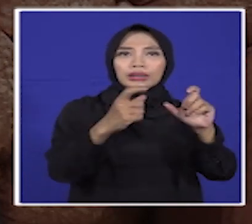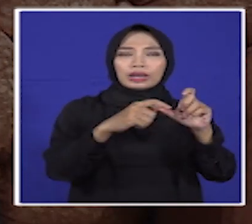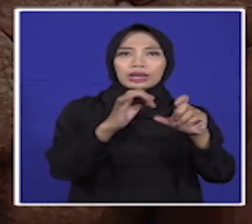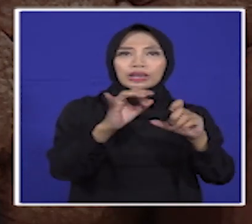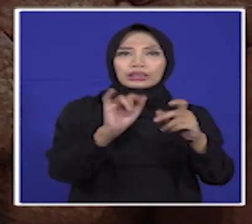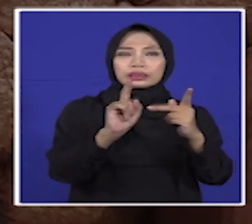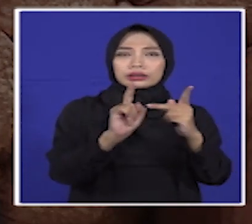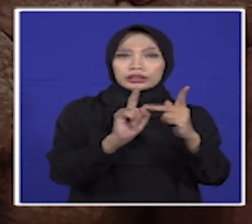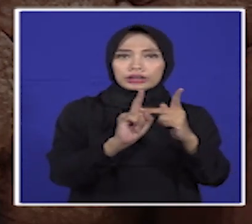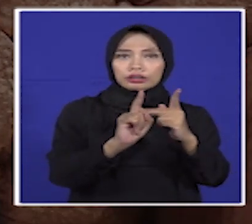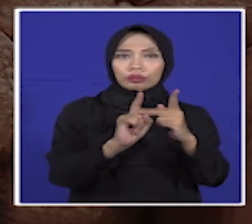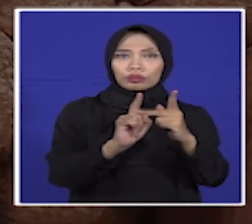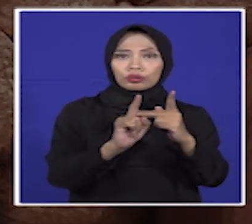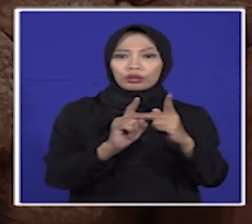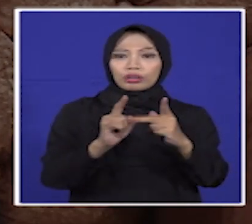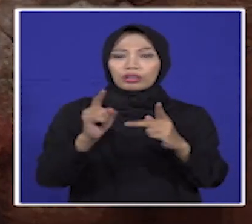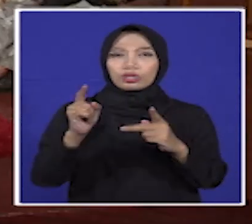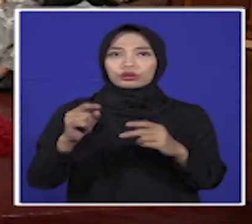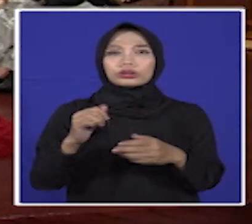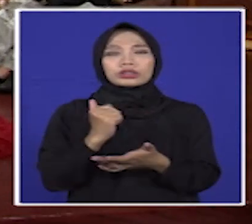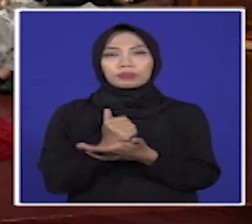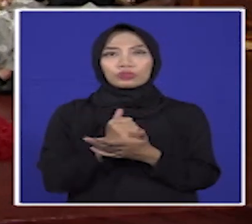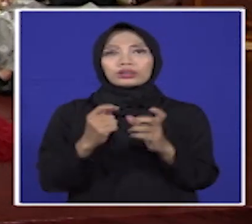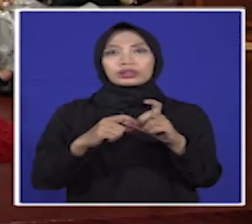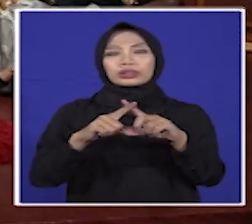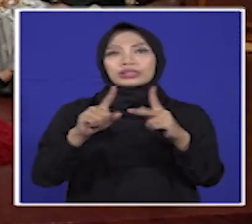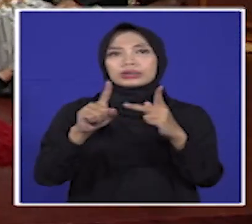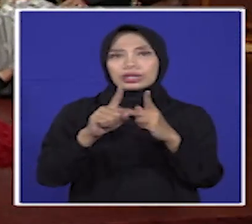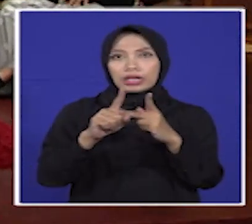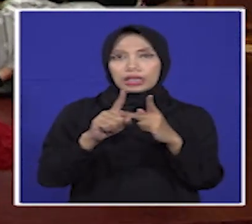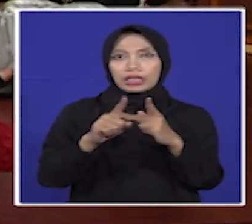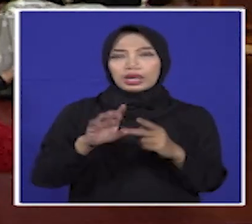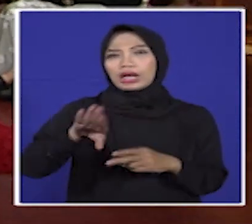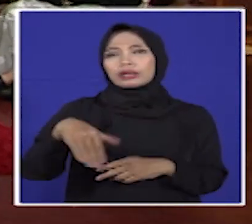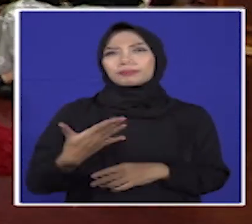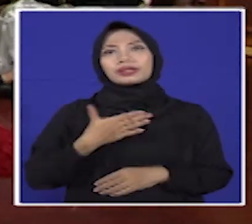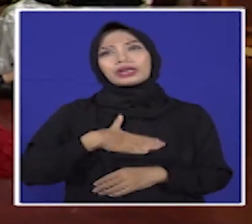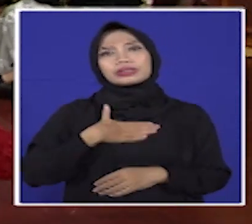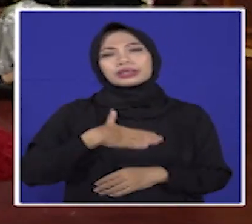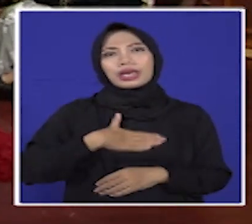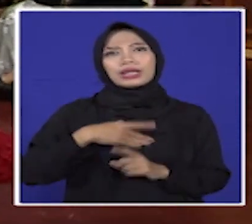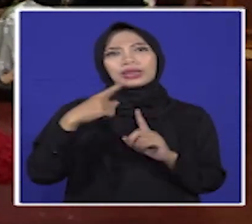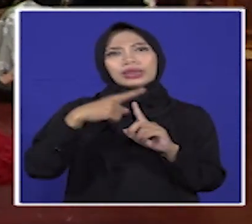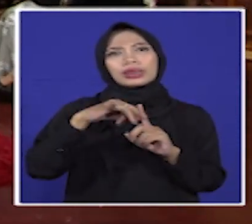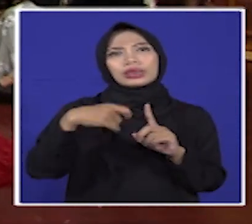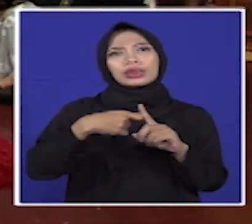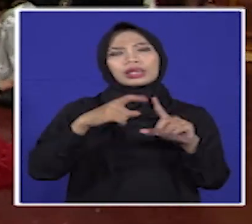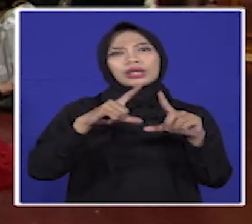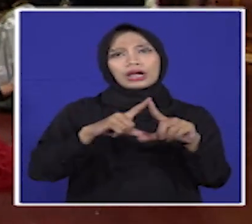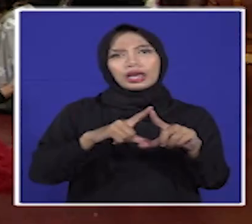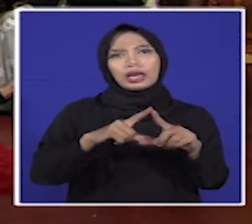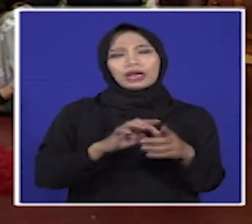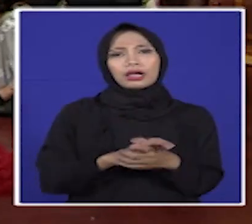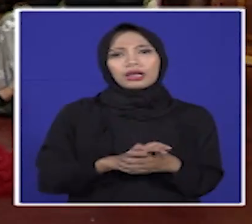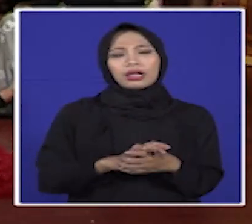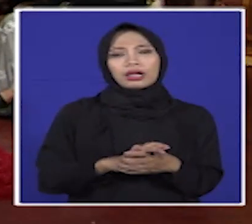kalau ini ternyata menimbulkan penderitaan untuk kita? Misalnya, ketika dia kemudian setelah tahu ternyata masih ada